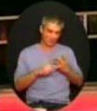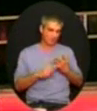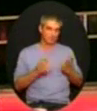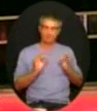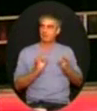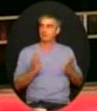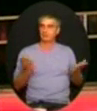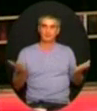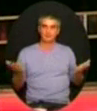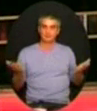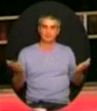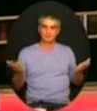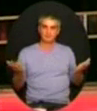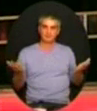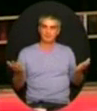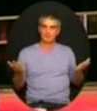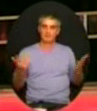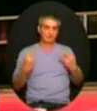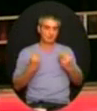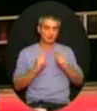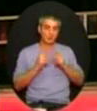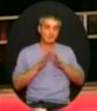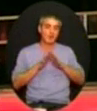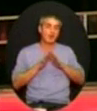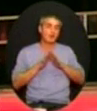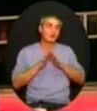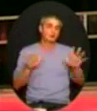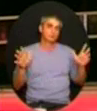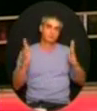באמת מדובר בתופעה מאוד רחבה.